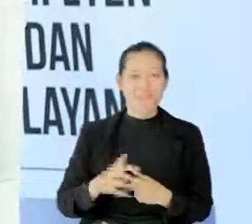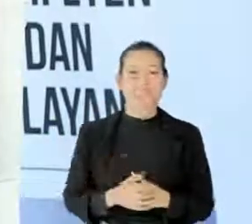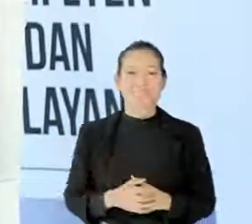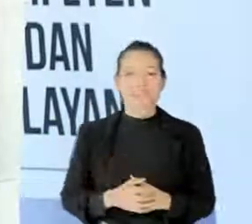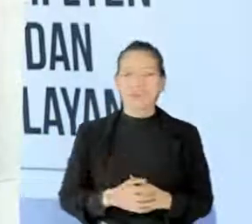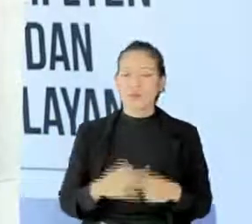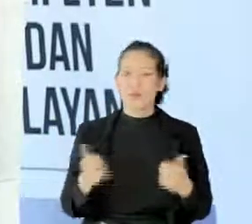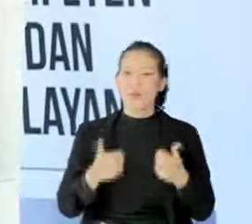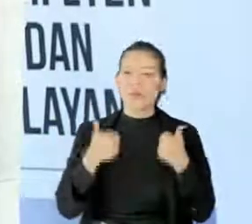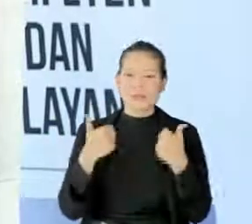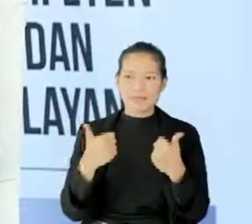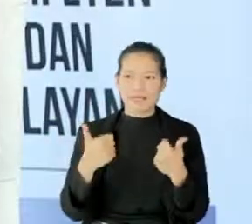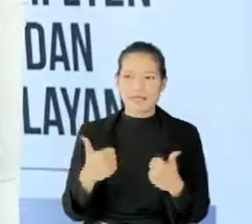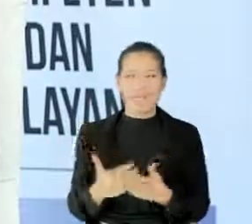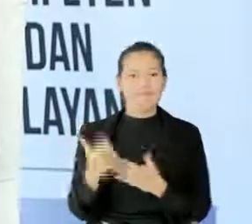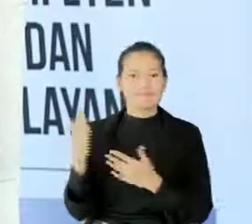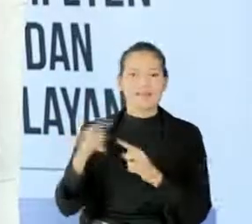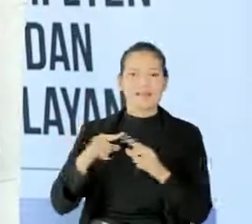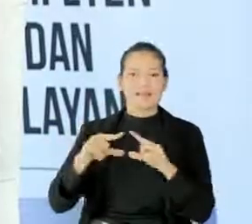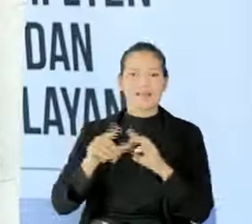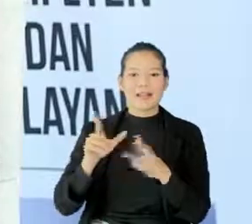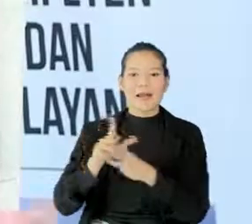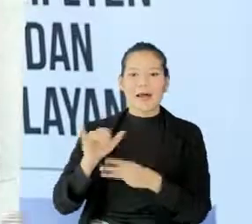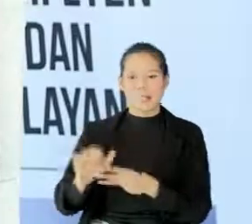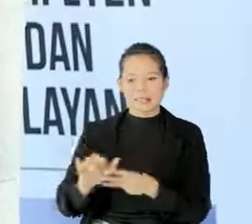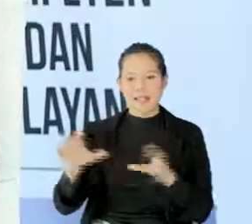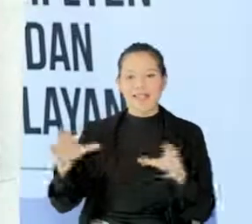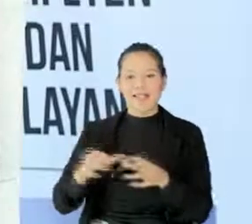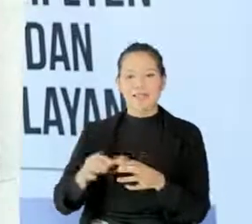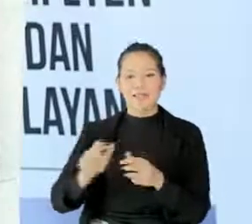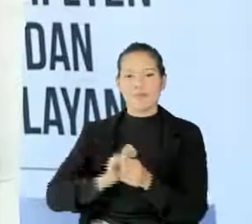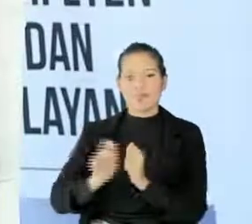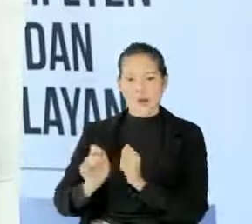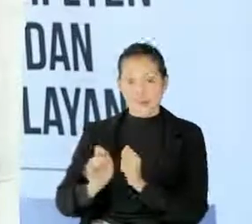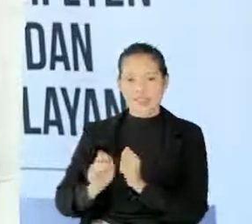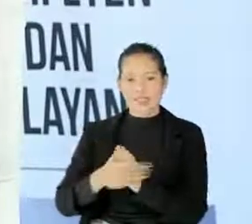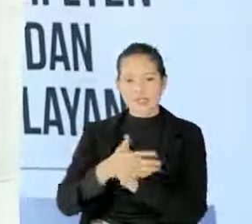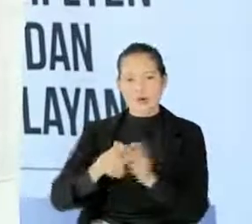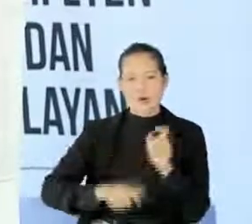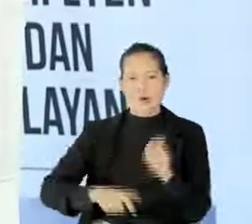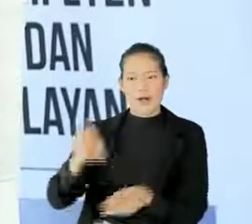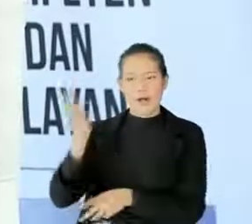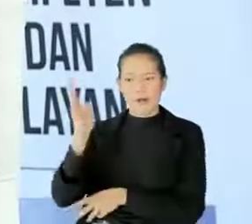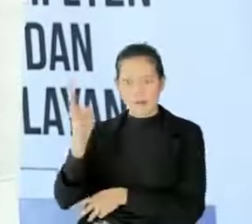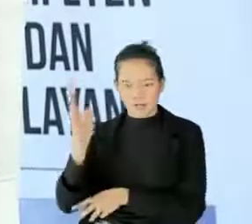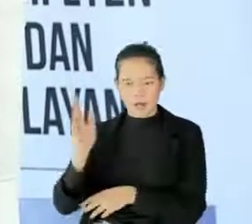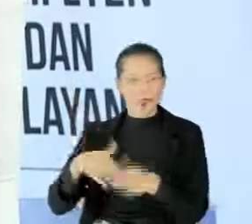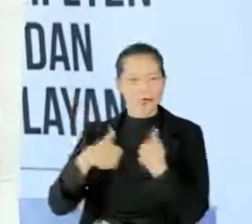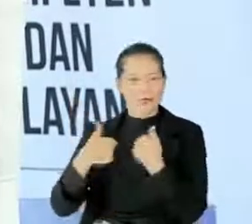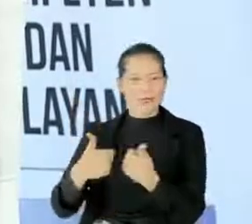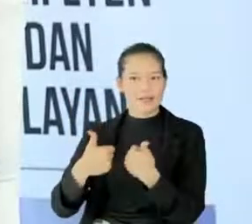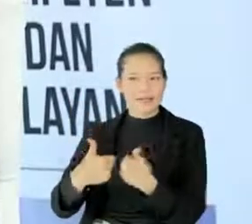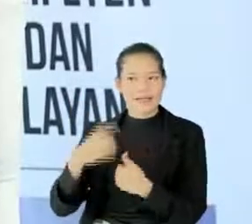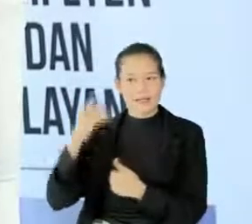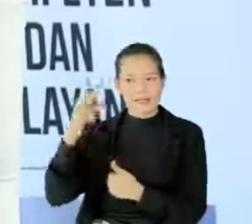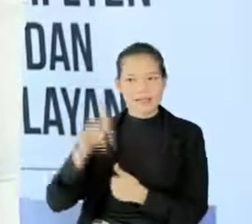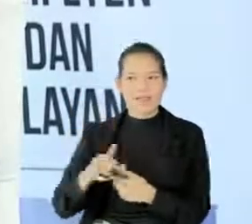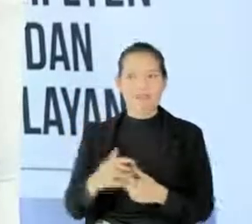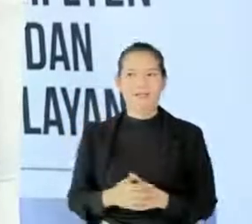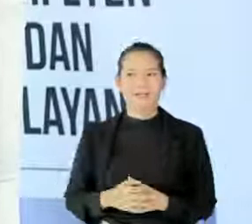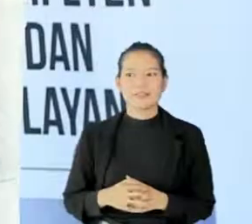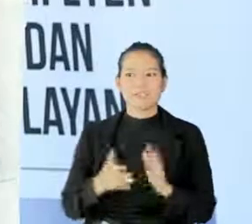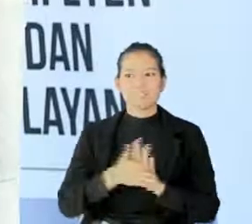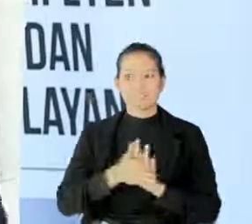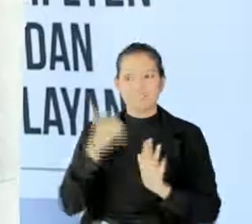hari ini yang luar biasa. Saya Tami Kartanegara bersama tim yang bertugas dan para narasumber kita yang luar biasa pada siang hari